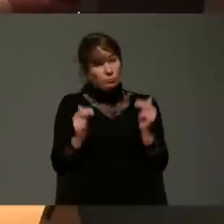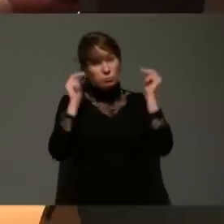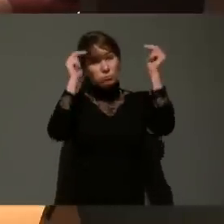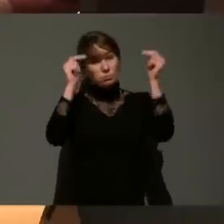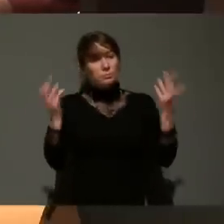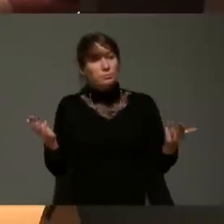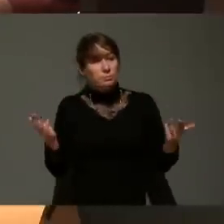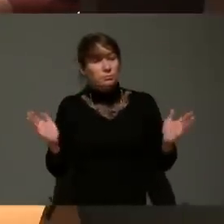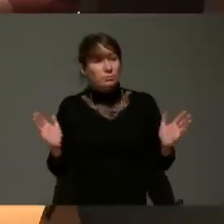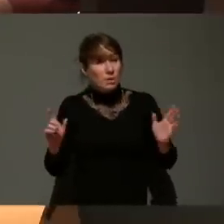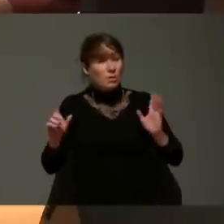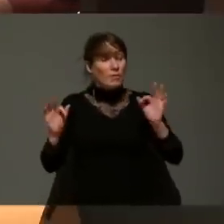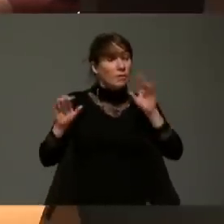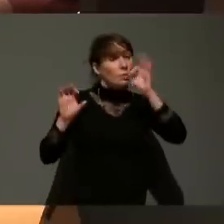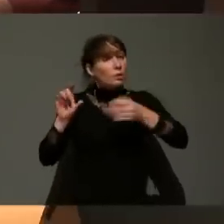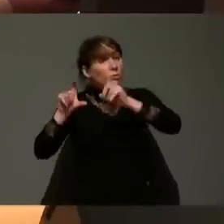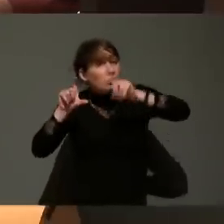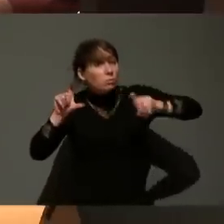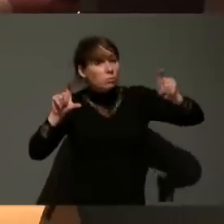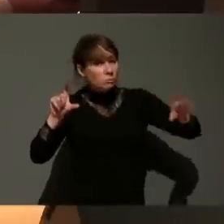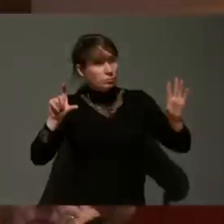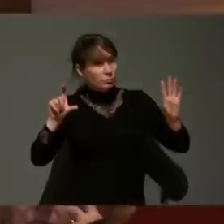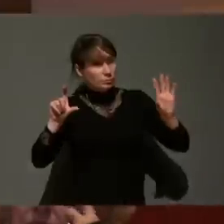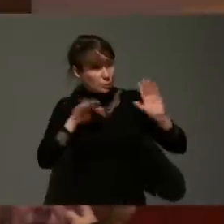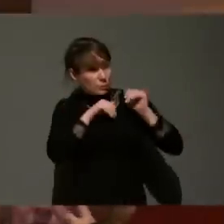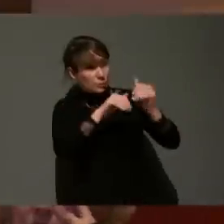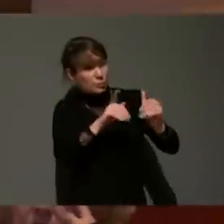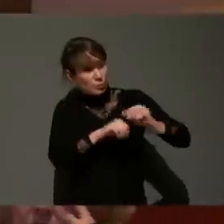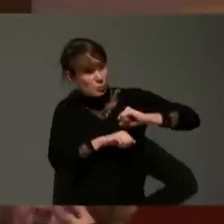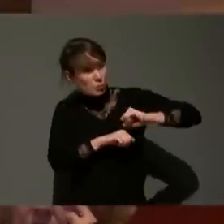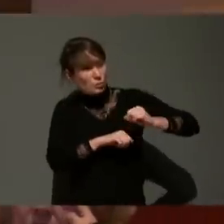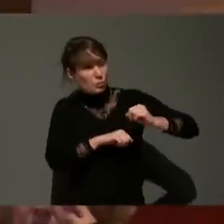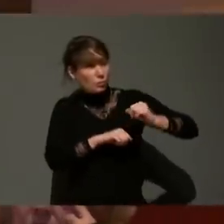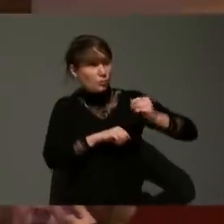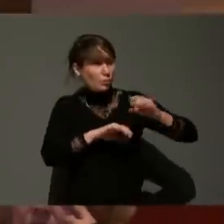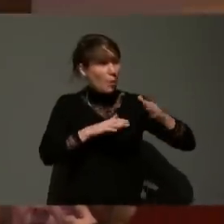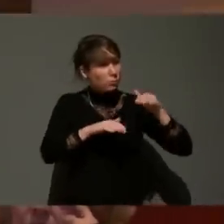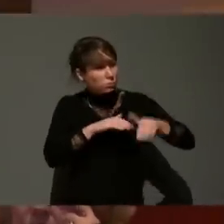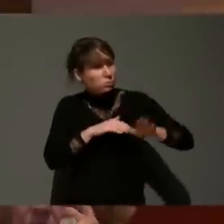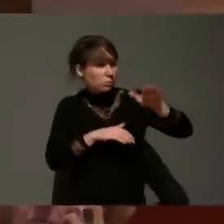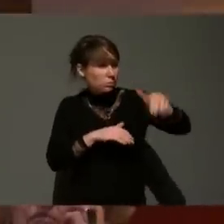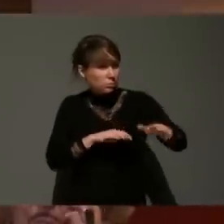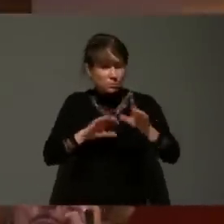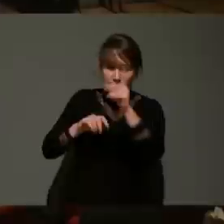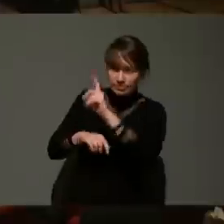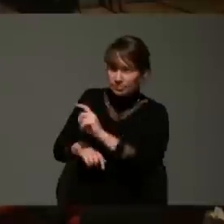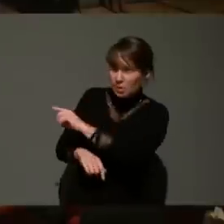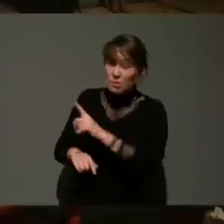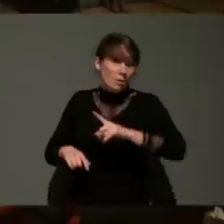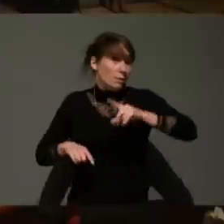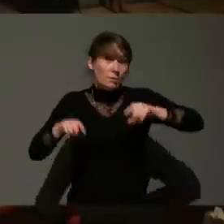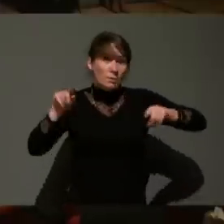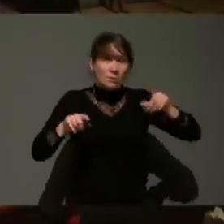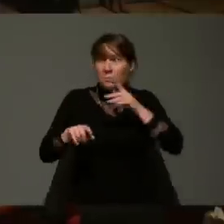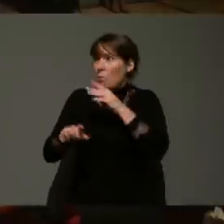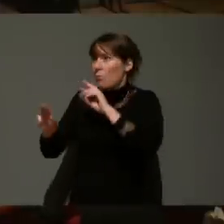continuent leur pratique et à quelle intensité? C'est très variable. C'est franchement, je ne